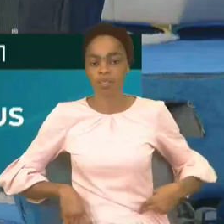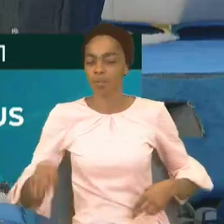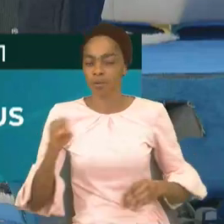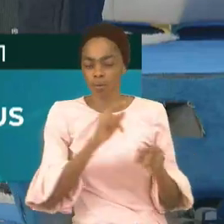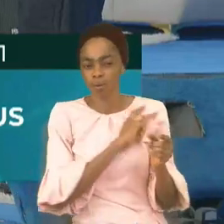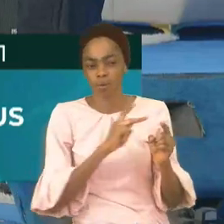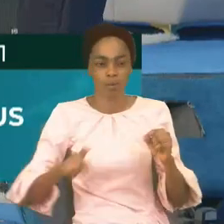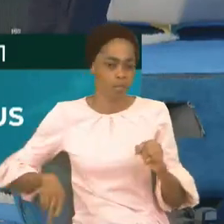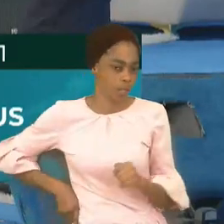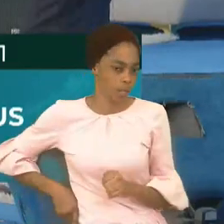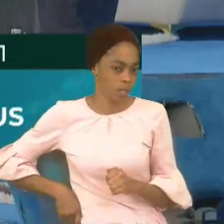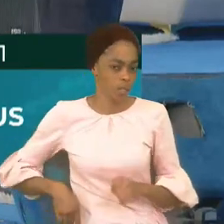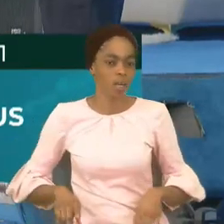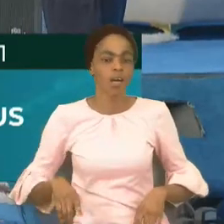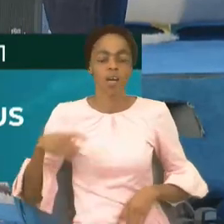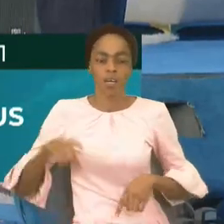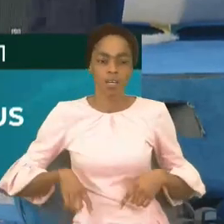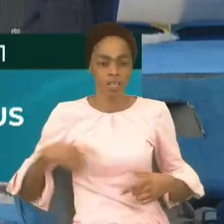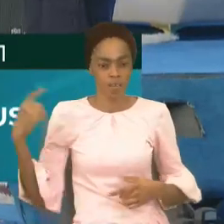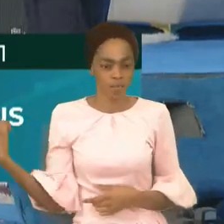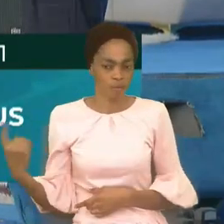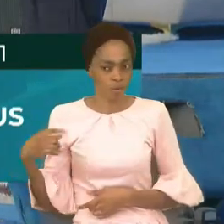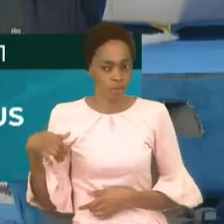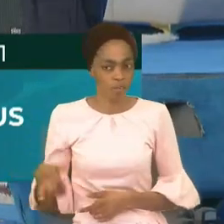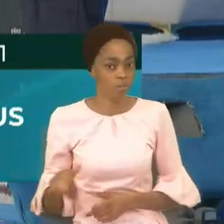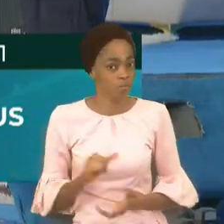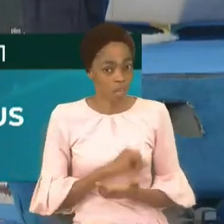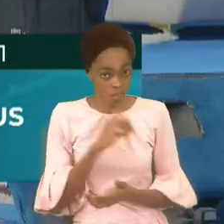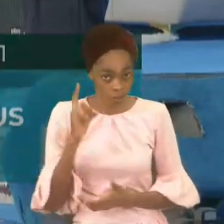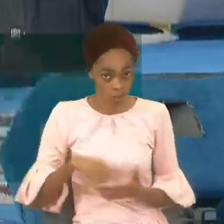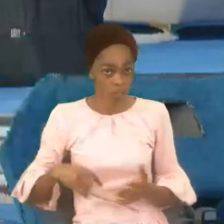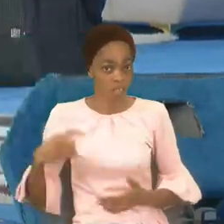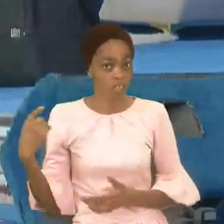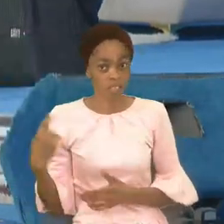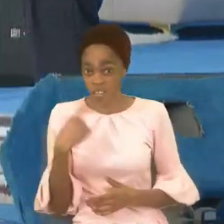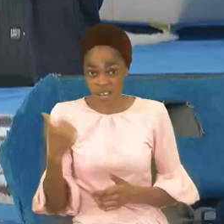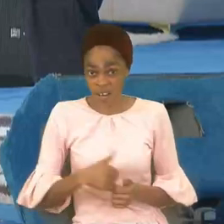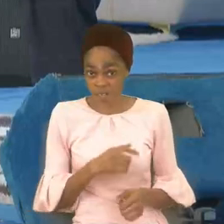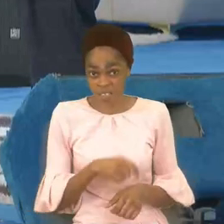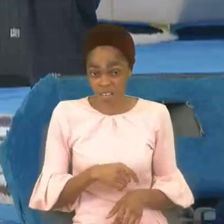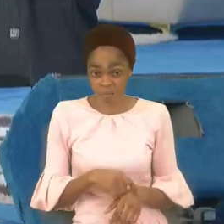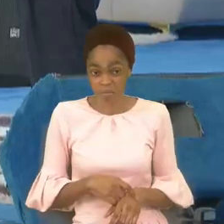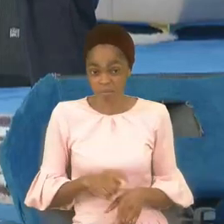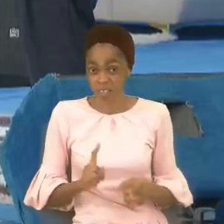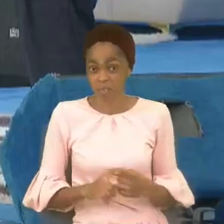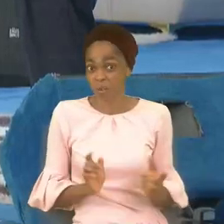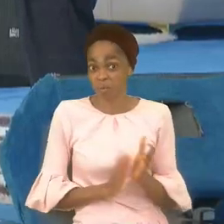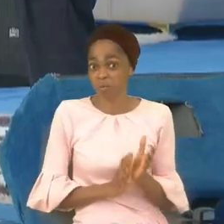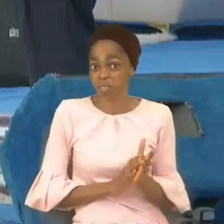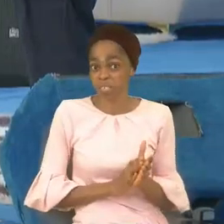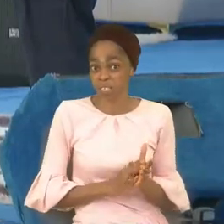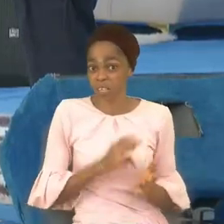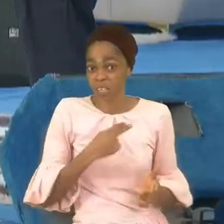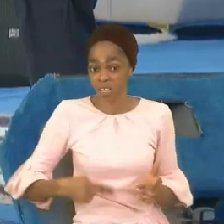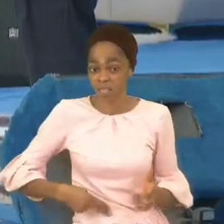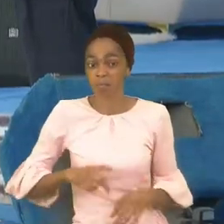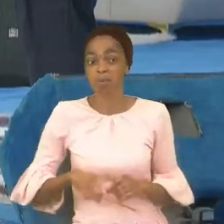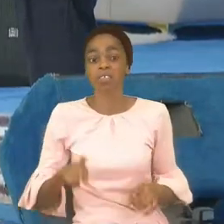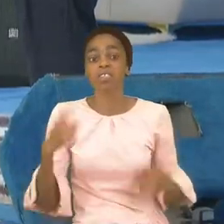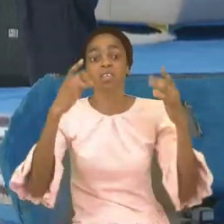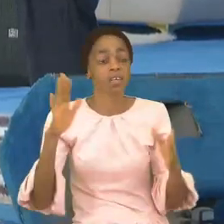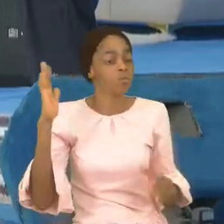roi, vis éternellement. C'est ce qu'ils disent toujours. Mais les pécheurs ne vivent pas éternellement sur